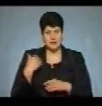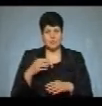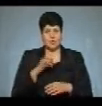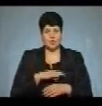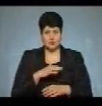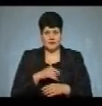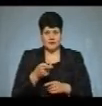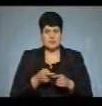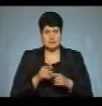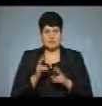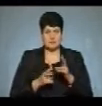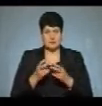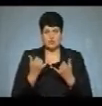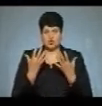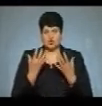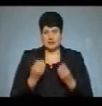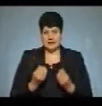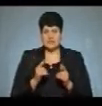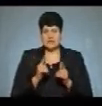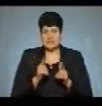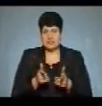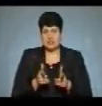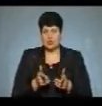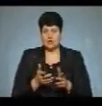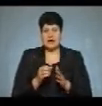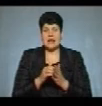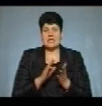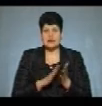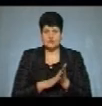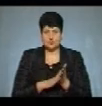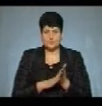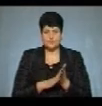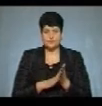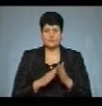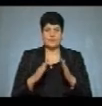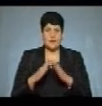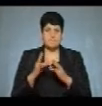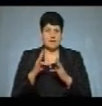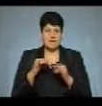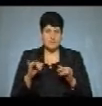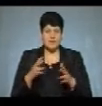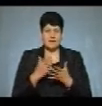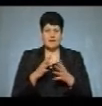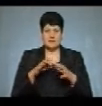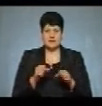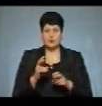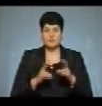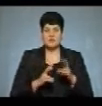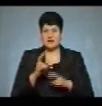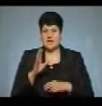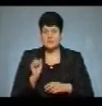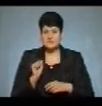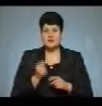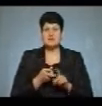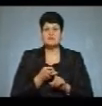цим підприємством, на сьогоднішній день, згідно реєстру нерухомого майна, є власником підприємства, і в